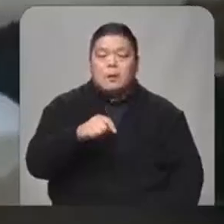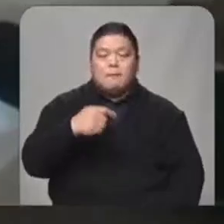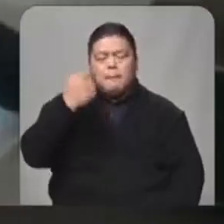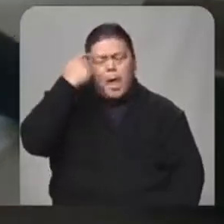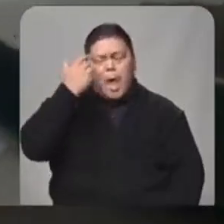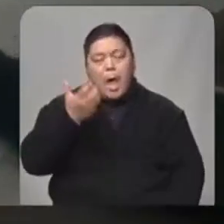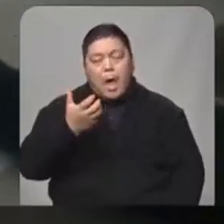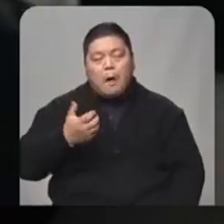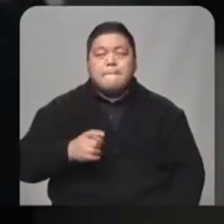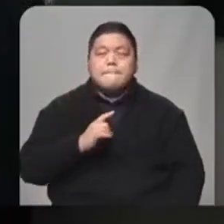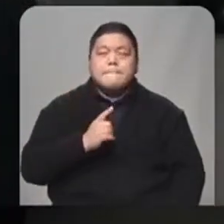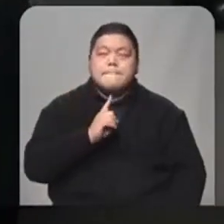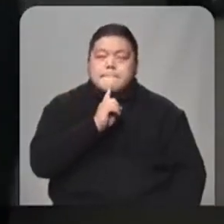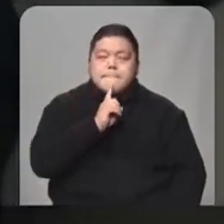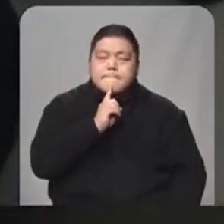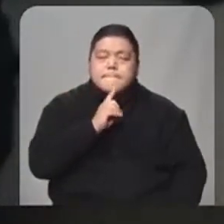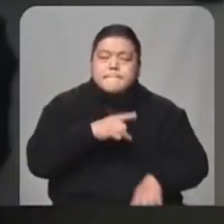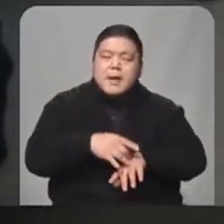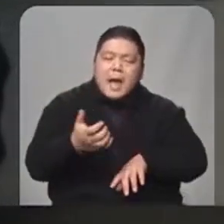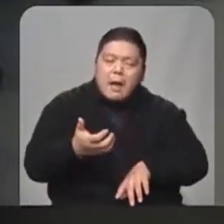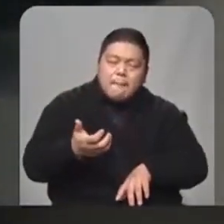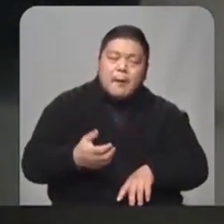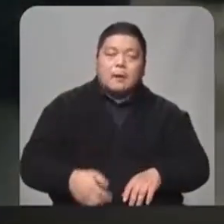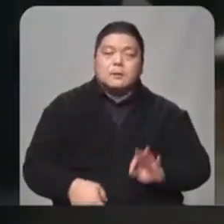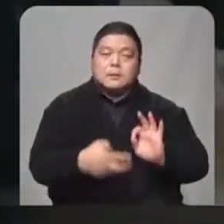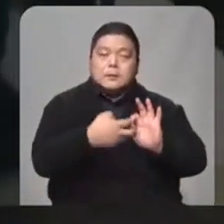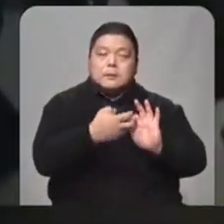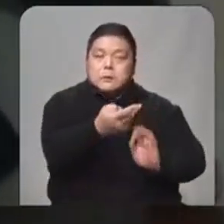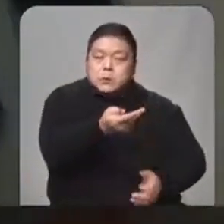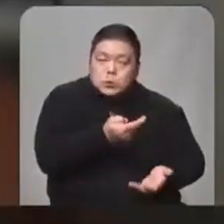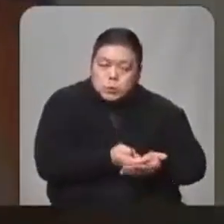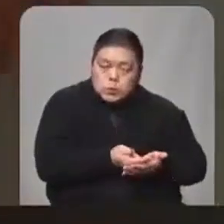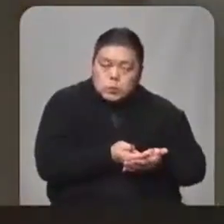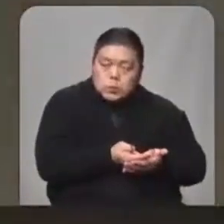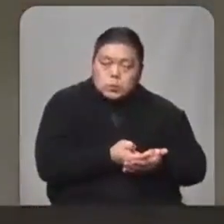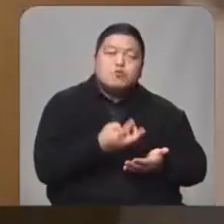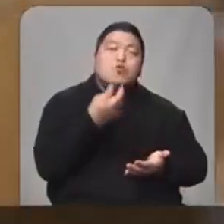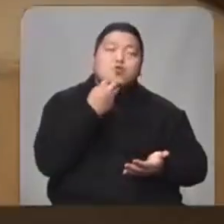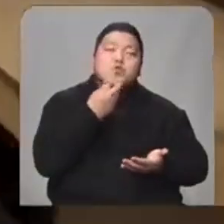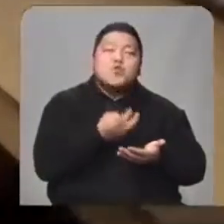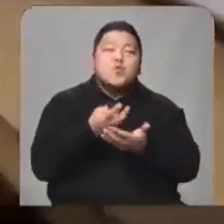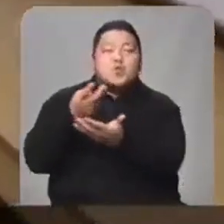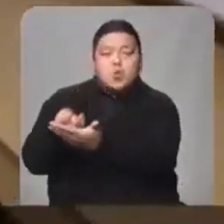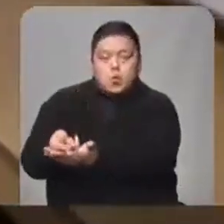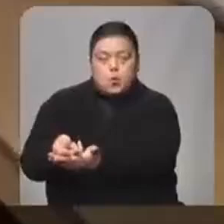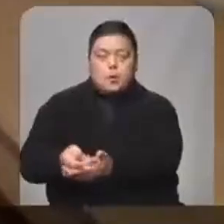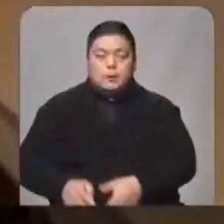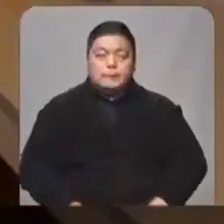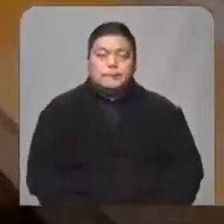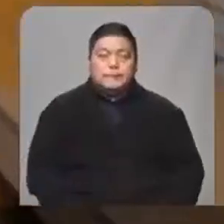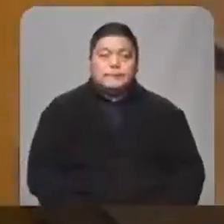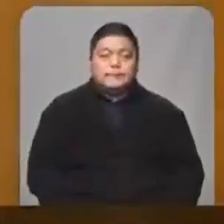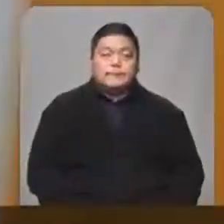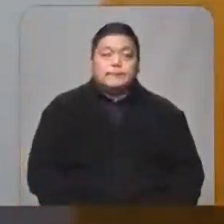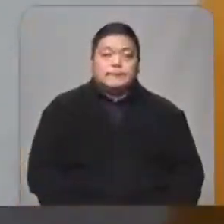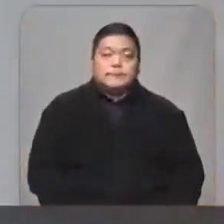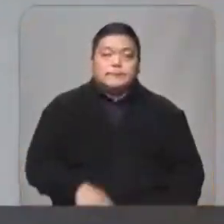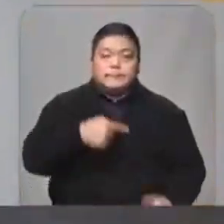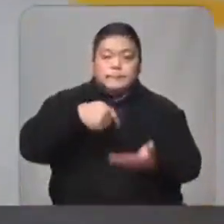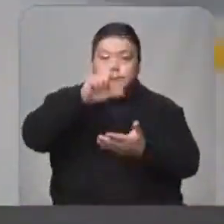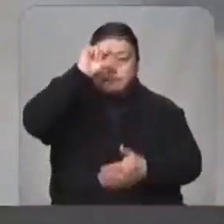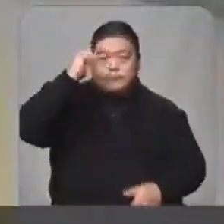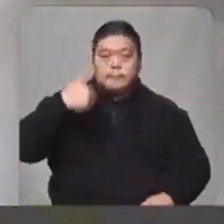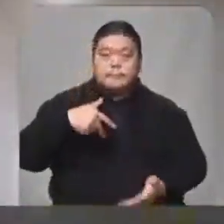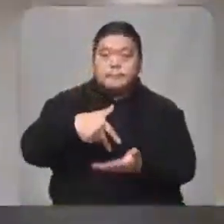머리와 꼬리뼈 등의 통증을 소해 속초의료원 응급실을 거쳐 서울의 대형병원으로 이송됐습니다 교육청은